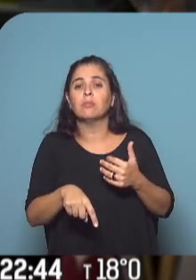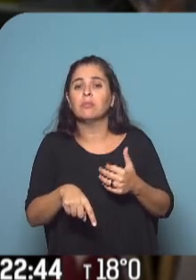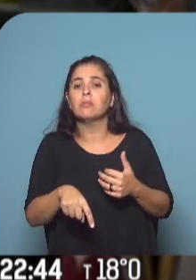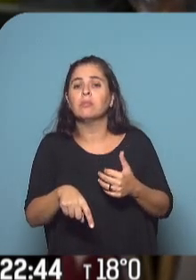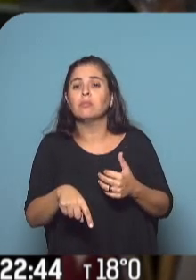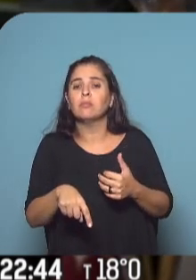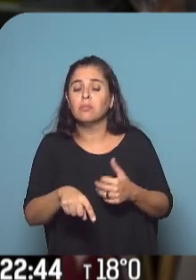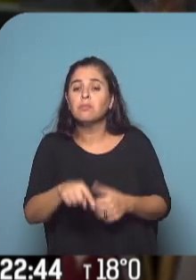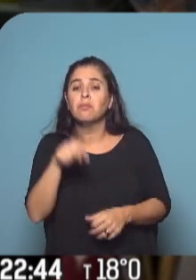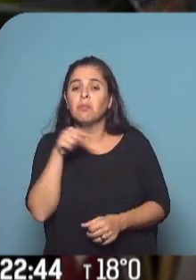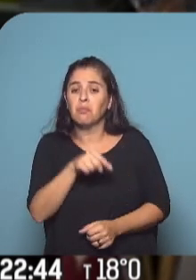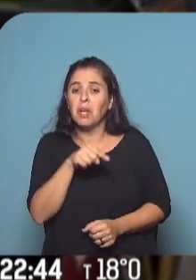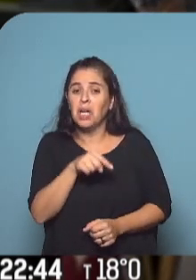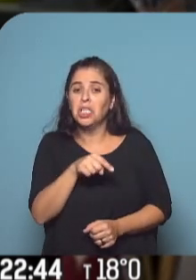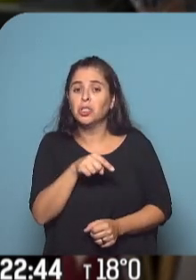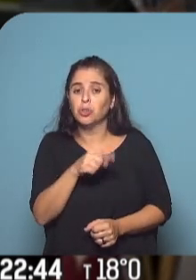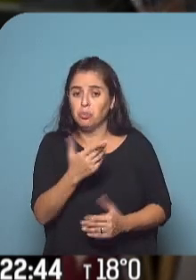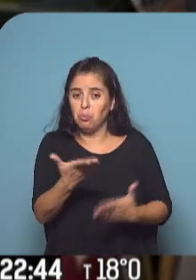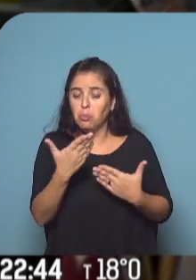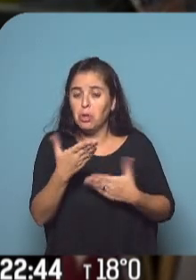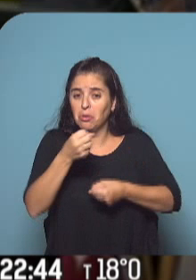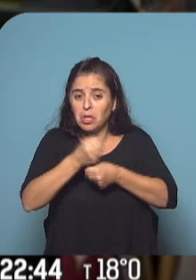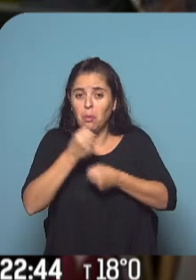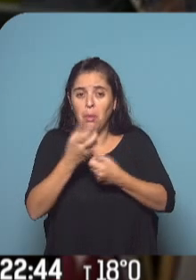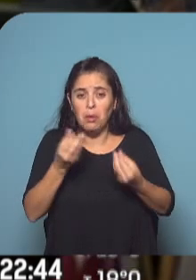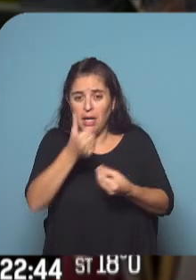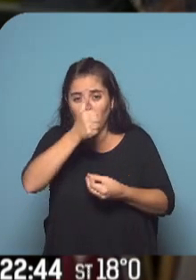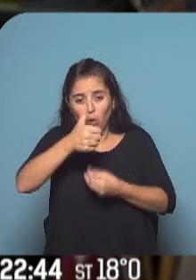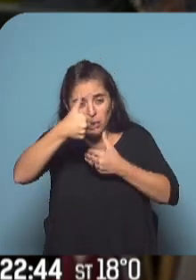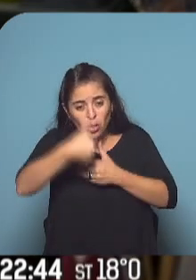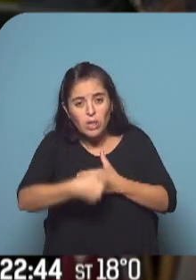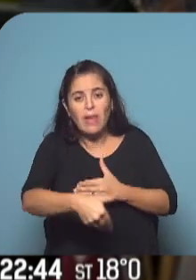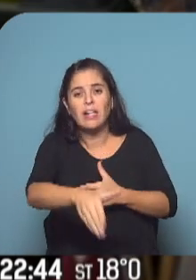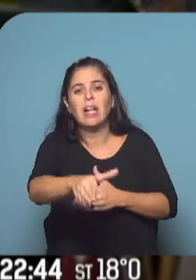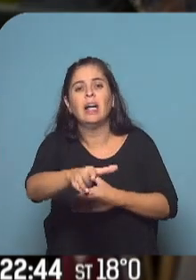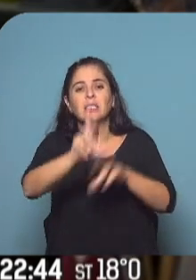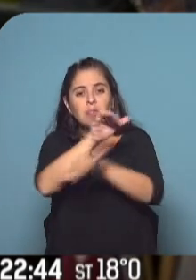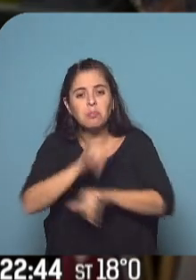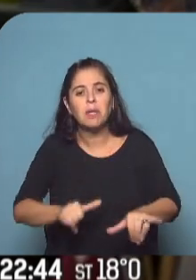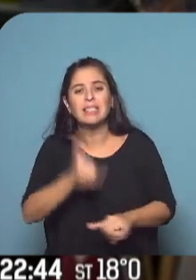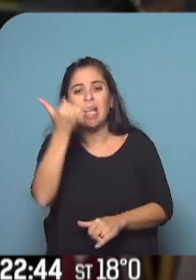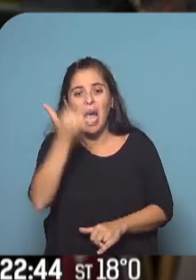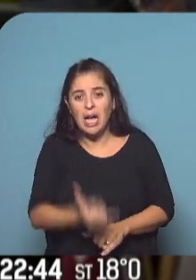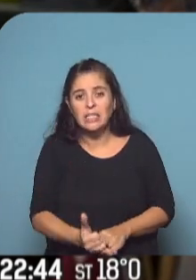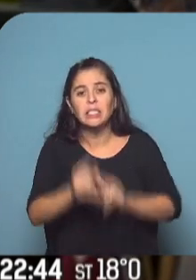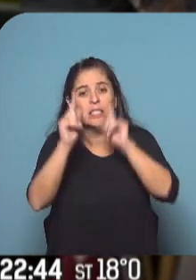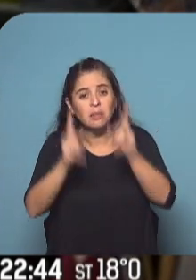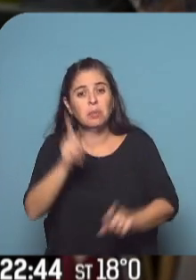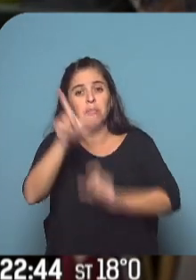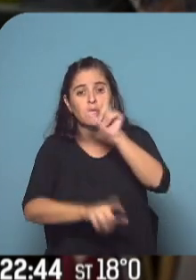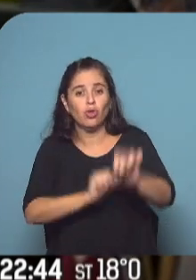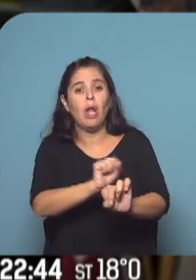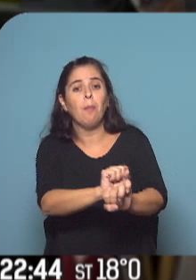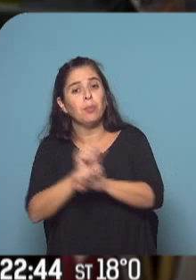ආරක්ෂා කරන්න. ඒ වගේම මේ කණ්ඩායම් කුමක්ද කියලා ලූබැඳලා දැන් බොහෝ දෙනෙක් අරගෙන යනවා. මම හිතන්නේ මූලික කණ්ඩායමේ බොහෝ